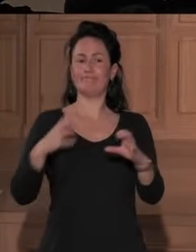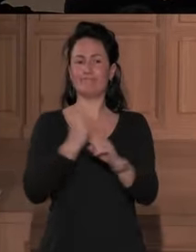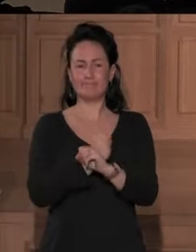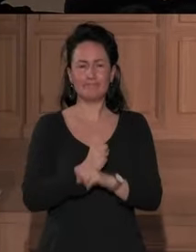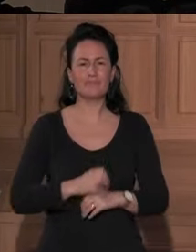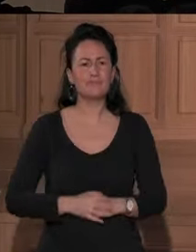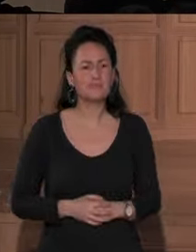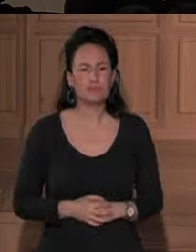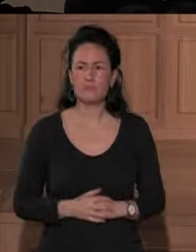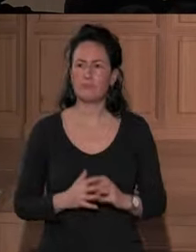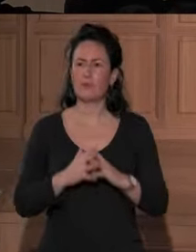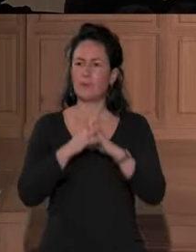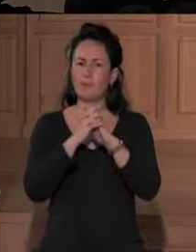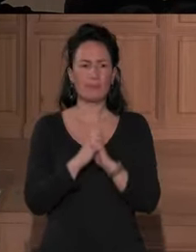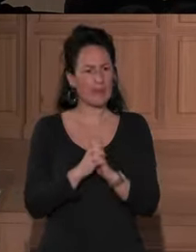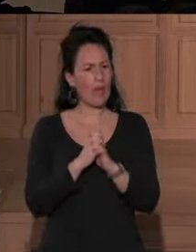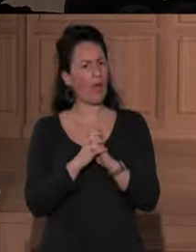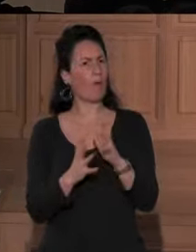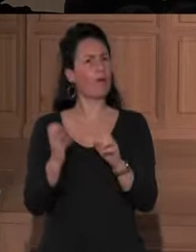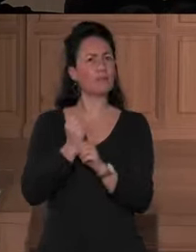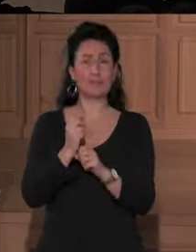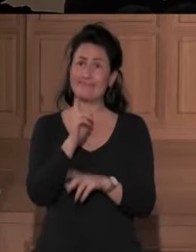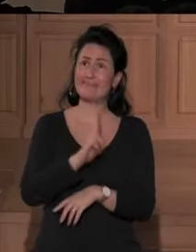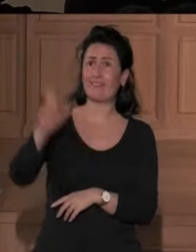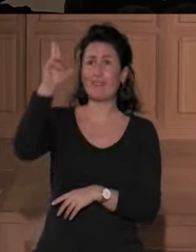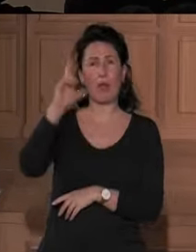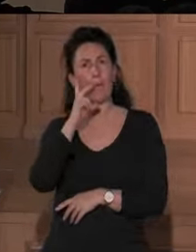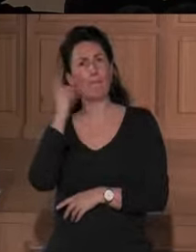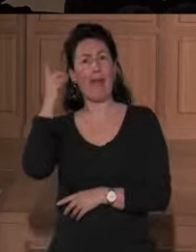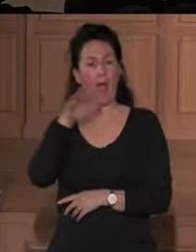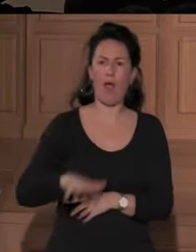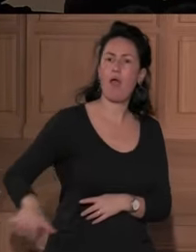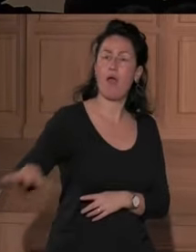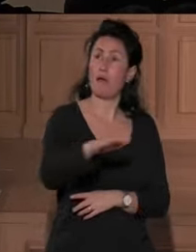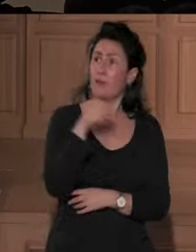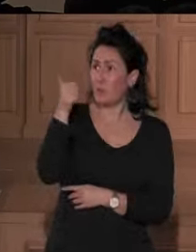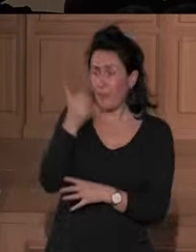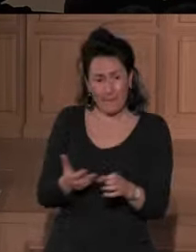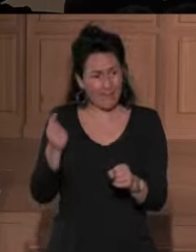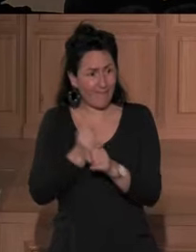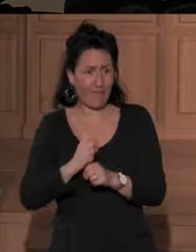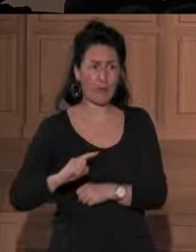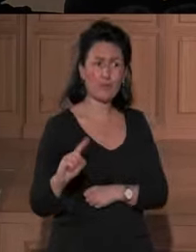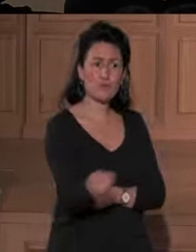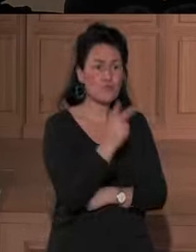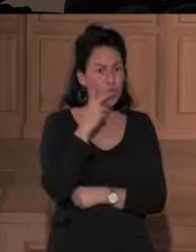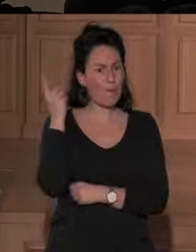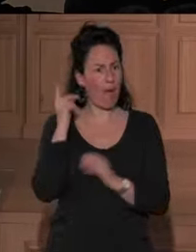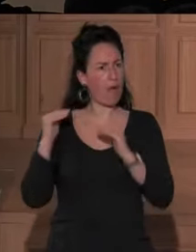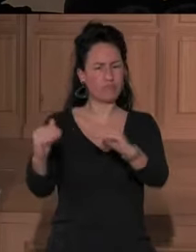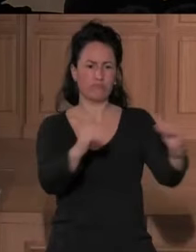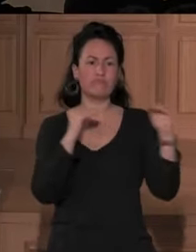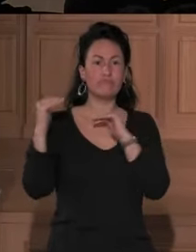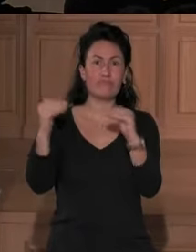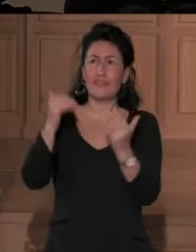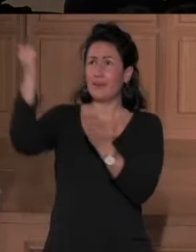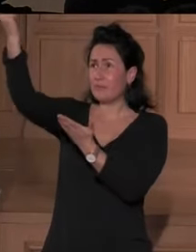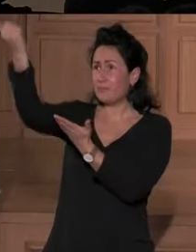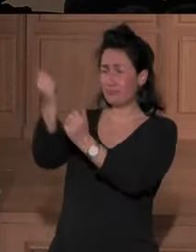Créateur ». Seigneur et Père de l'humanité, toi qui as créé tous les êtres humains avec la même dignité, insuffle en nos cœurs un esprit